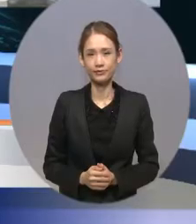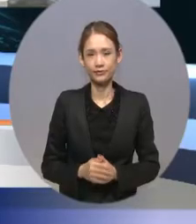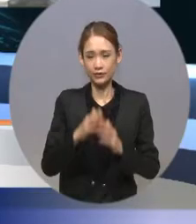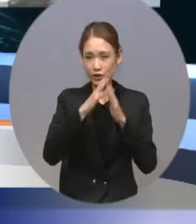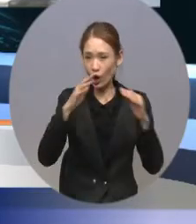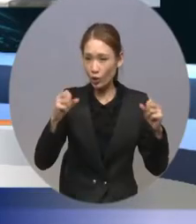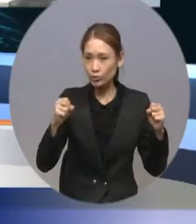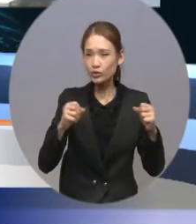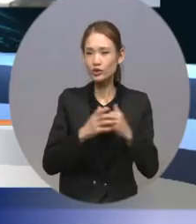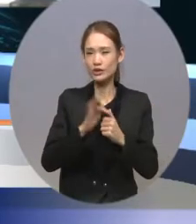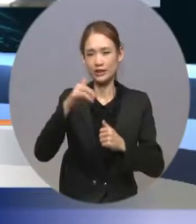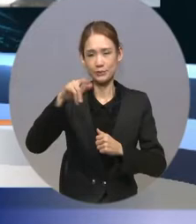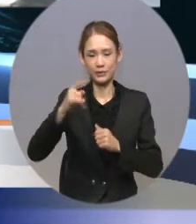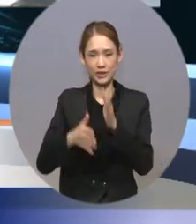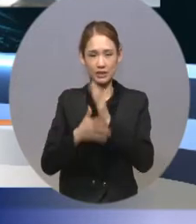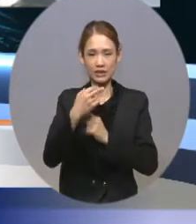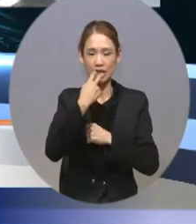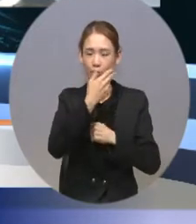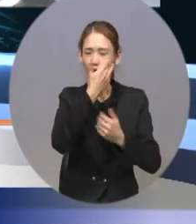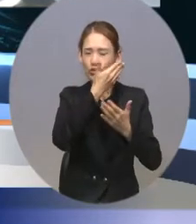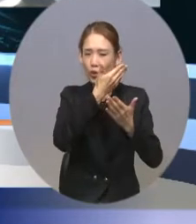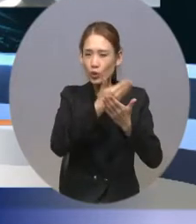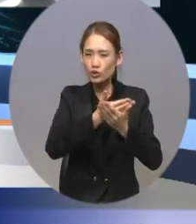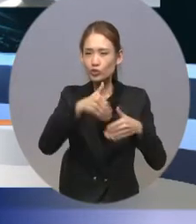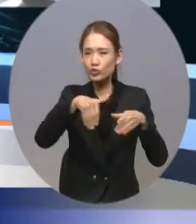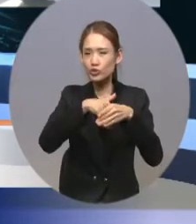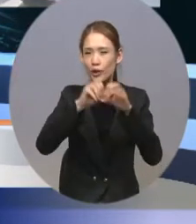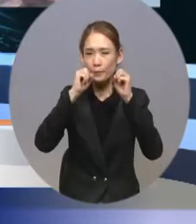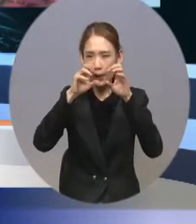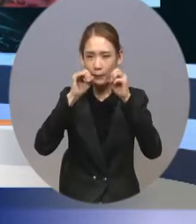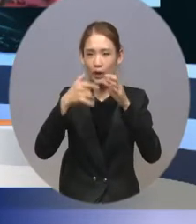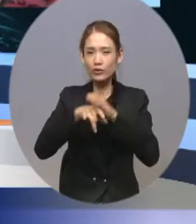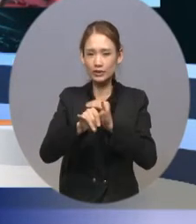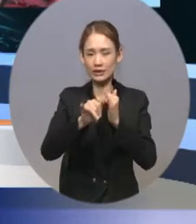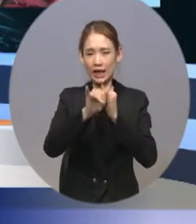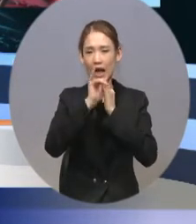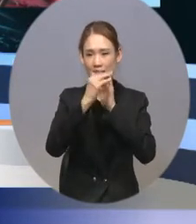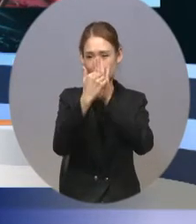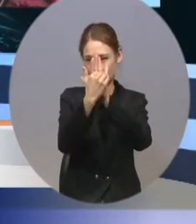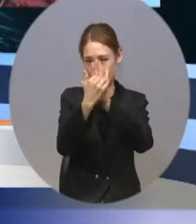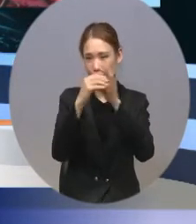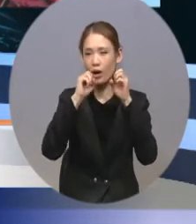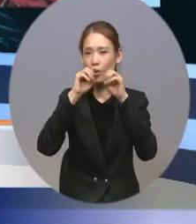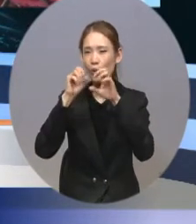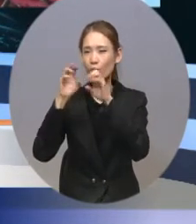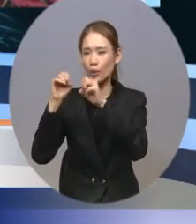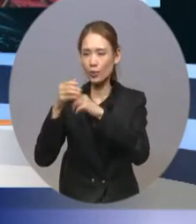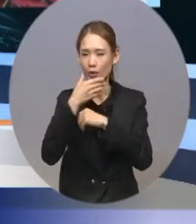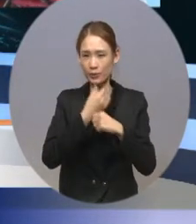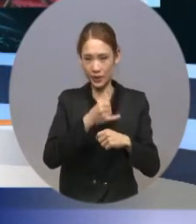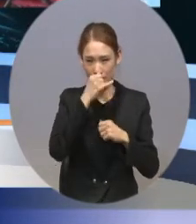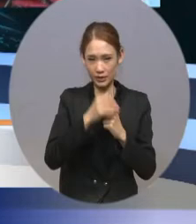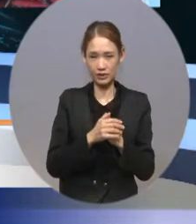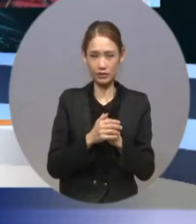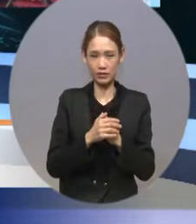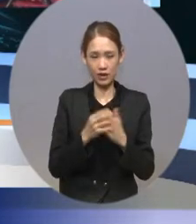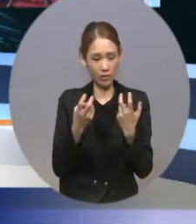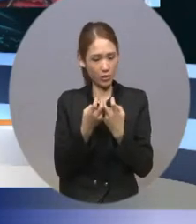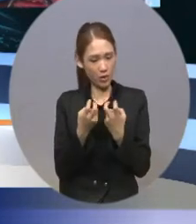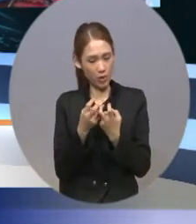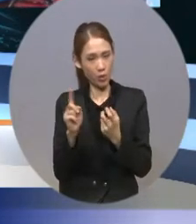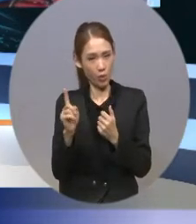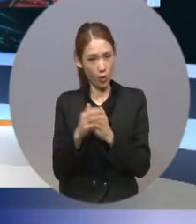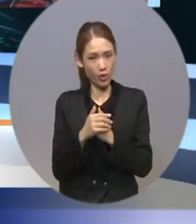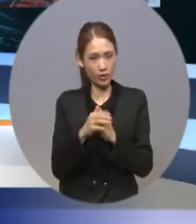전북 김제시가 생명 존중 문화를 널리 알리는 자살 예방 홍보 캠페인을 펼치고 있습니다. 어떤 방식으로